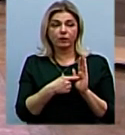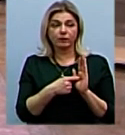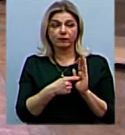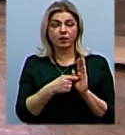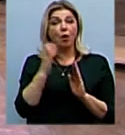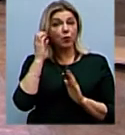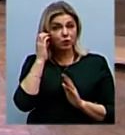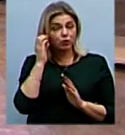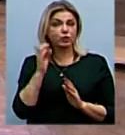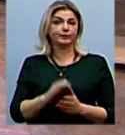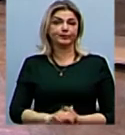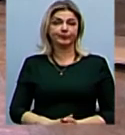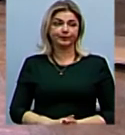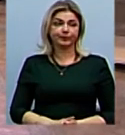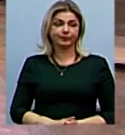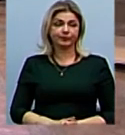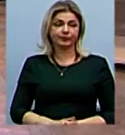послухаємо дзвінок. Будь ласка, слухаємо вас.